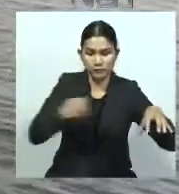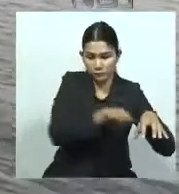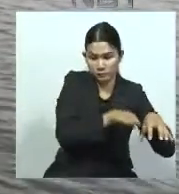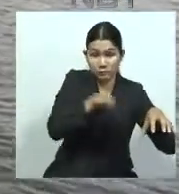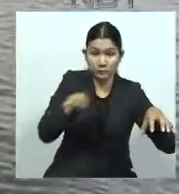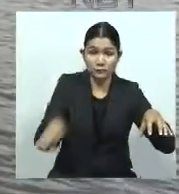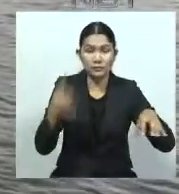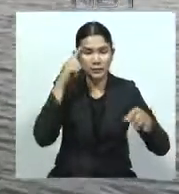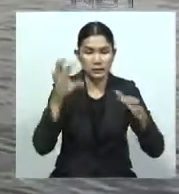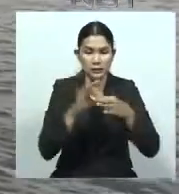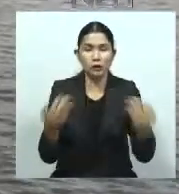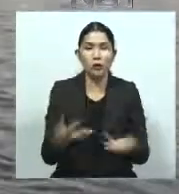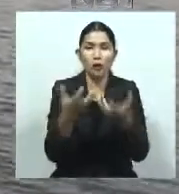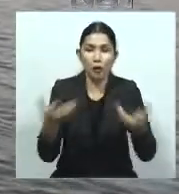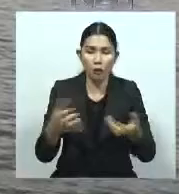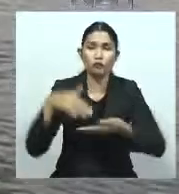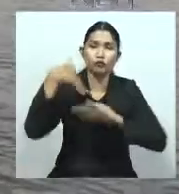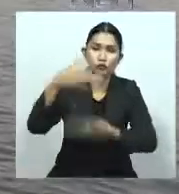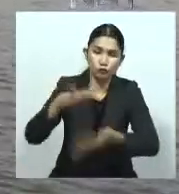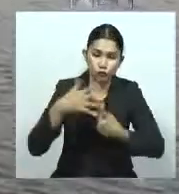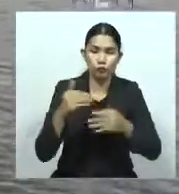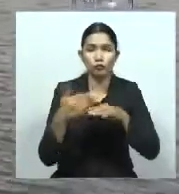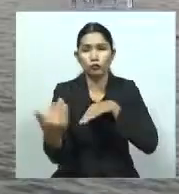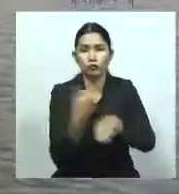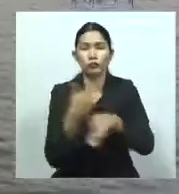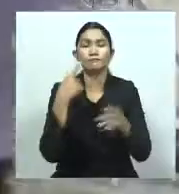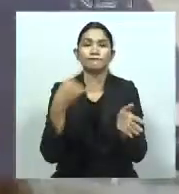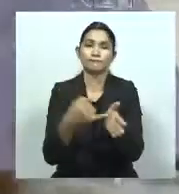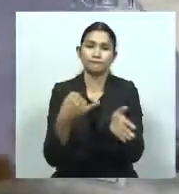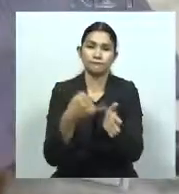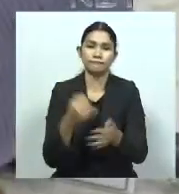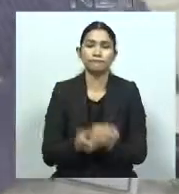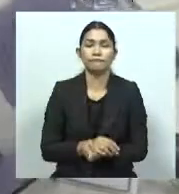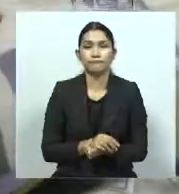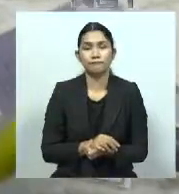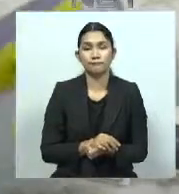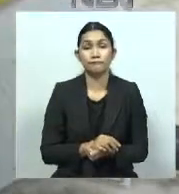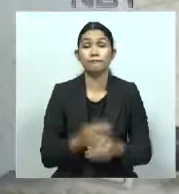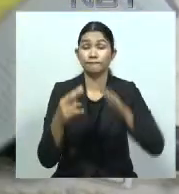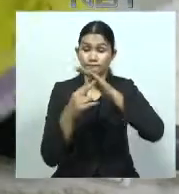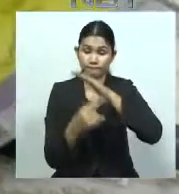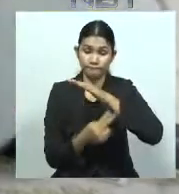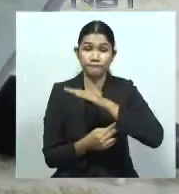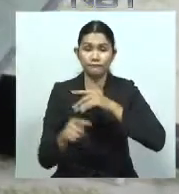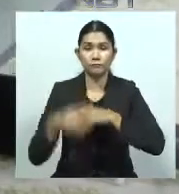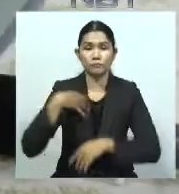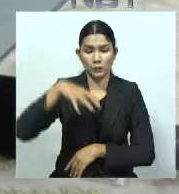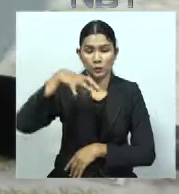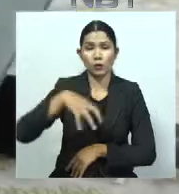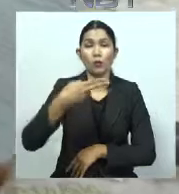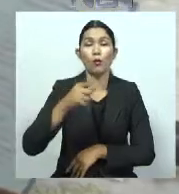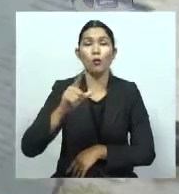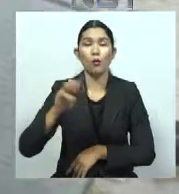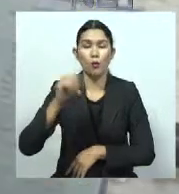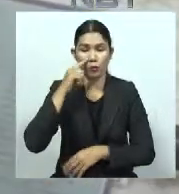เพื่อให้การขนส่งสินค้าและการคมนาคมได้รับความสะดวกสะพานแห่งนี้กรมทางหลวงเป็นผู้สำรวจออกแบบร่ว